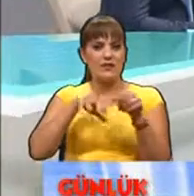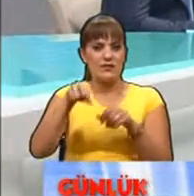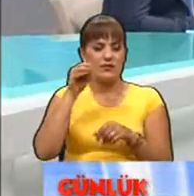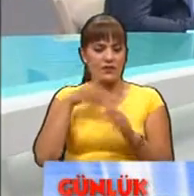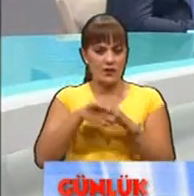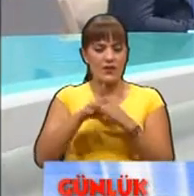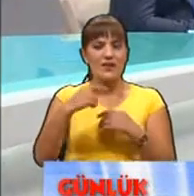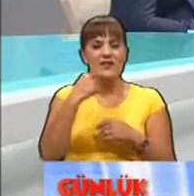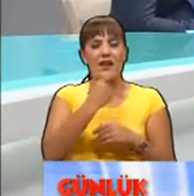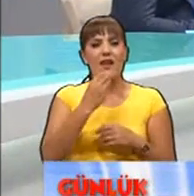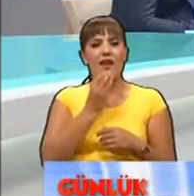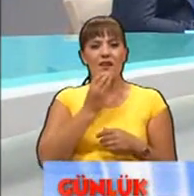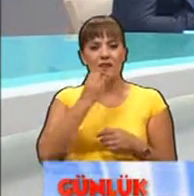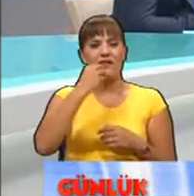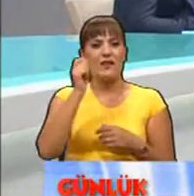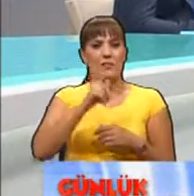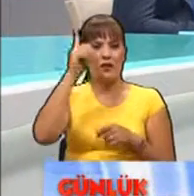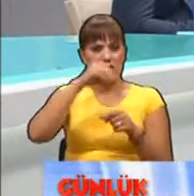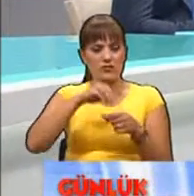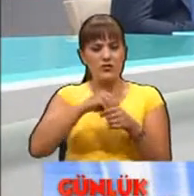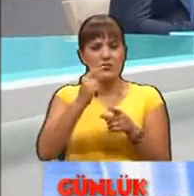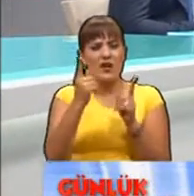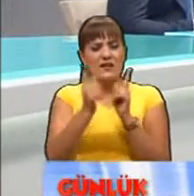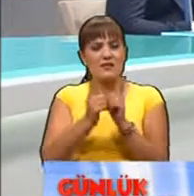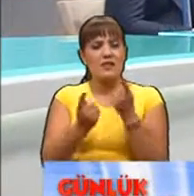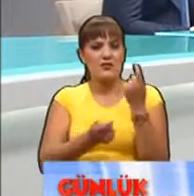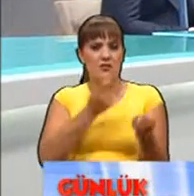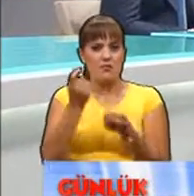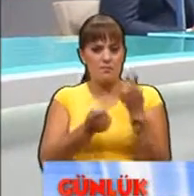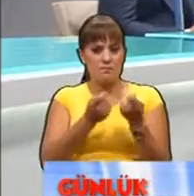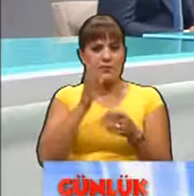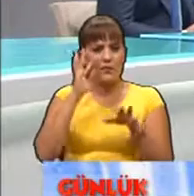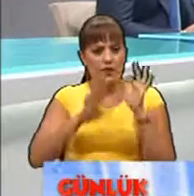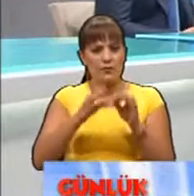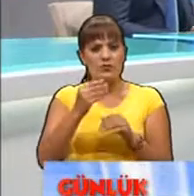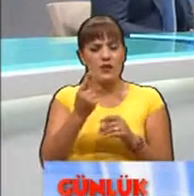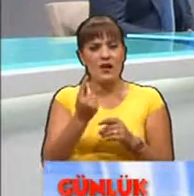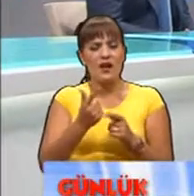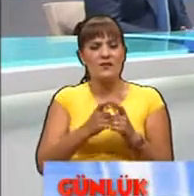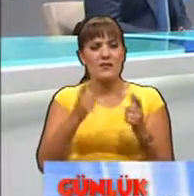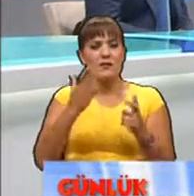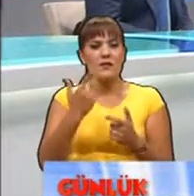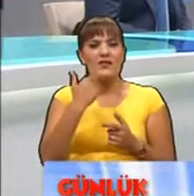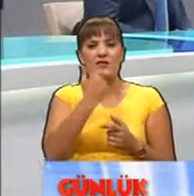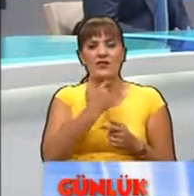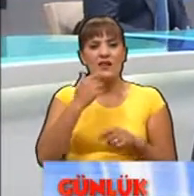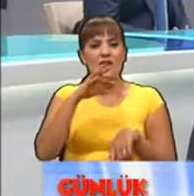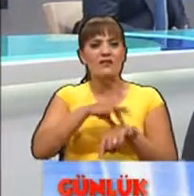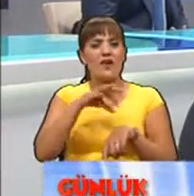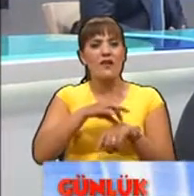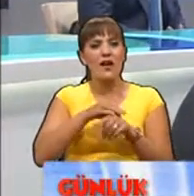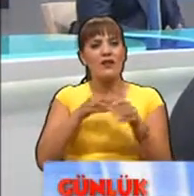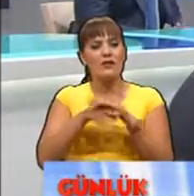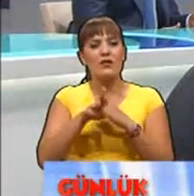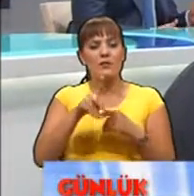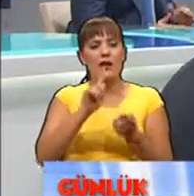olan hastalarda çene ucunu ileri almak için yine çok kısa işlemler, çok az girişimsel. Biraz da aslında çene cerrahisine de giriyor